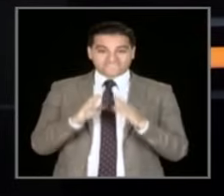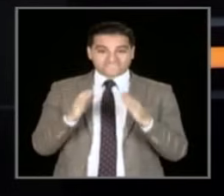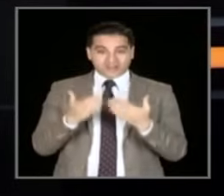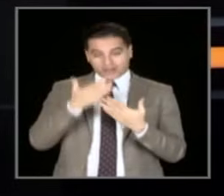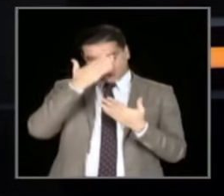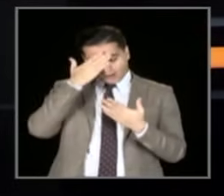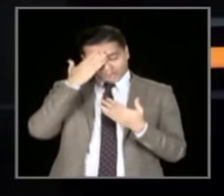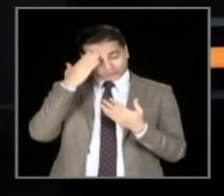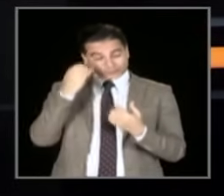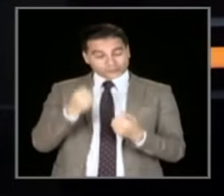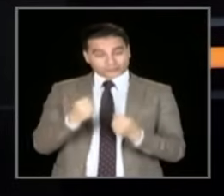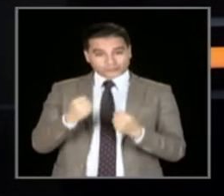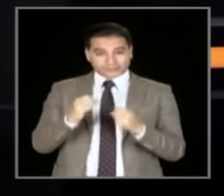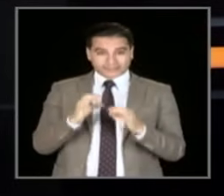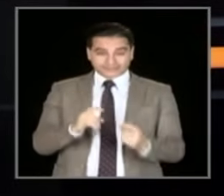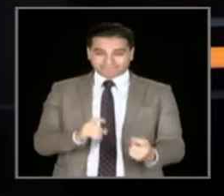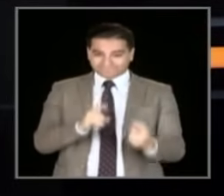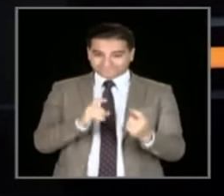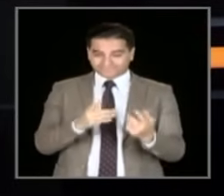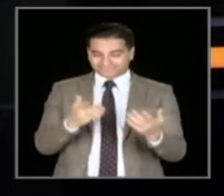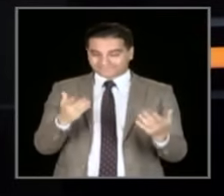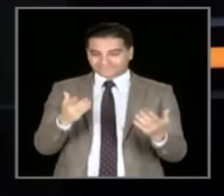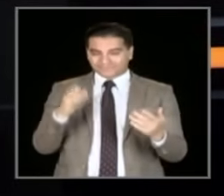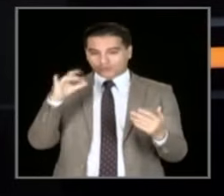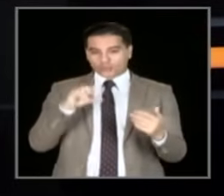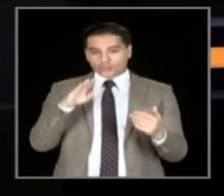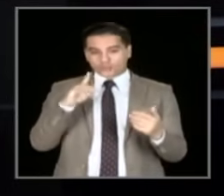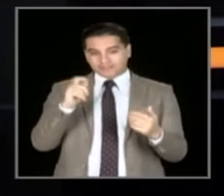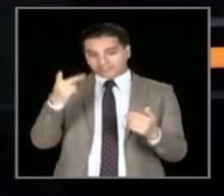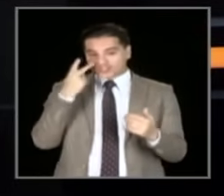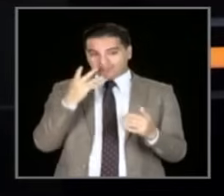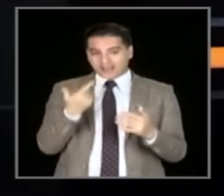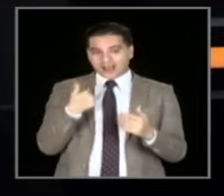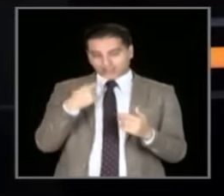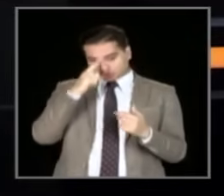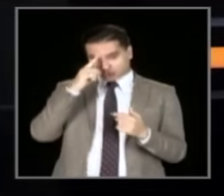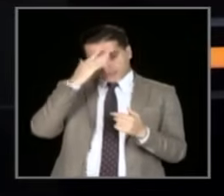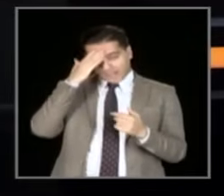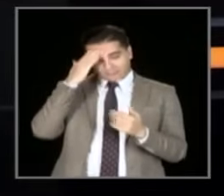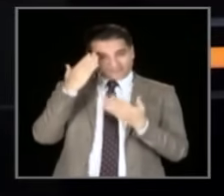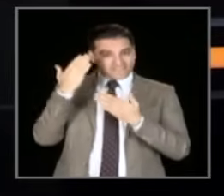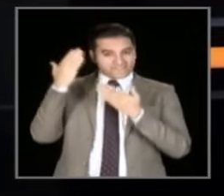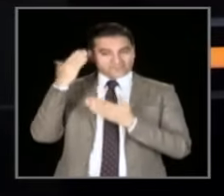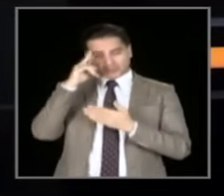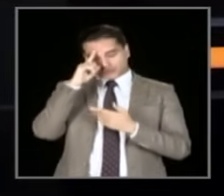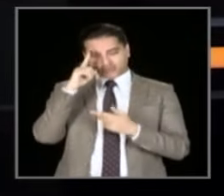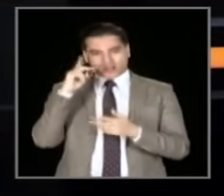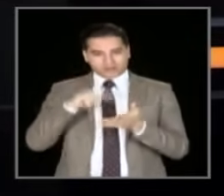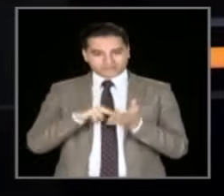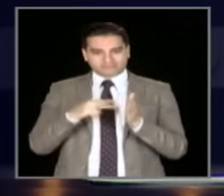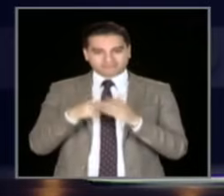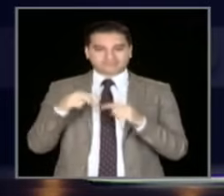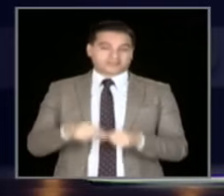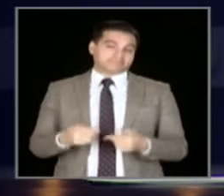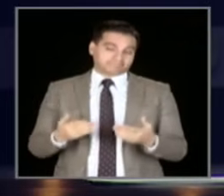عنده خبره مش عاديه. ايه رايك يا يوسف؟ هذا اكيد فاهم، بس احنا المفروض اكتسبنا خبره من الماتشات اللي فاتت، فان شاء الله نعرف نطبقها النهارده.